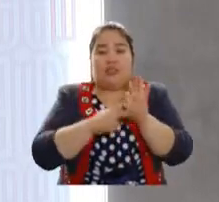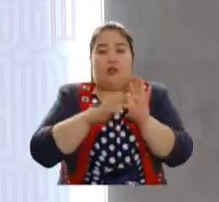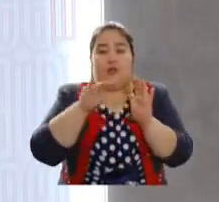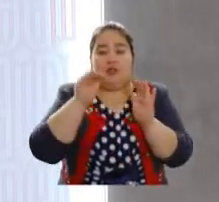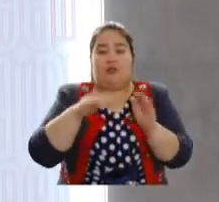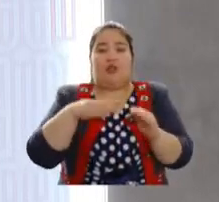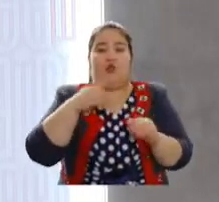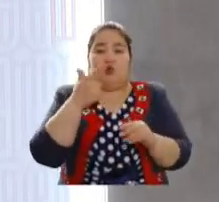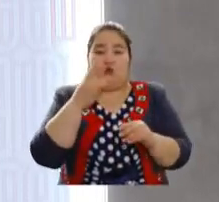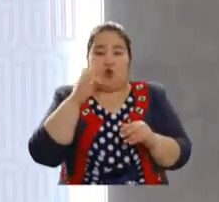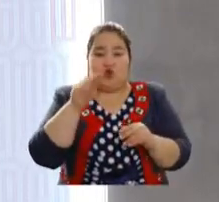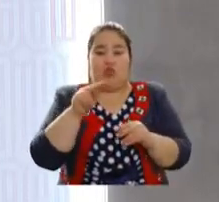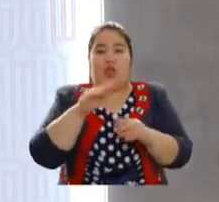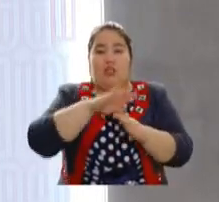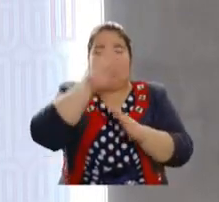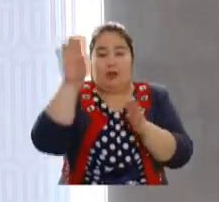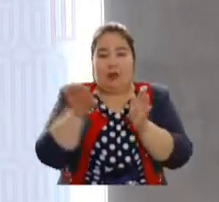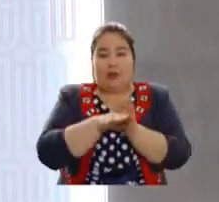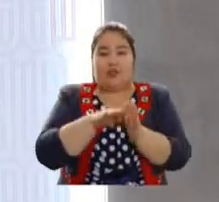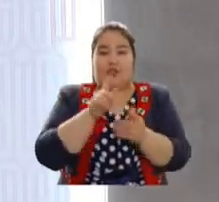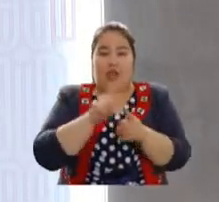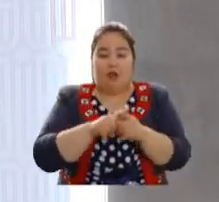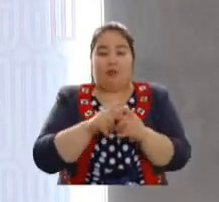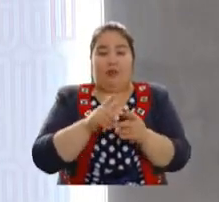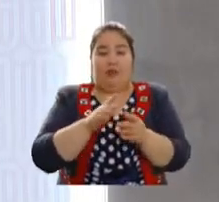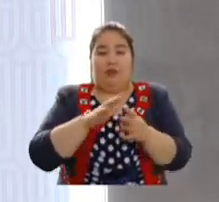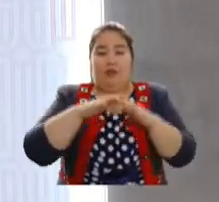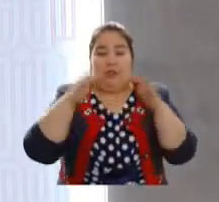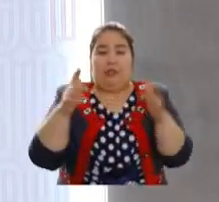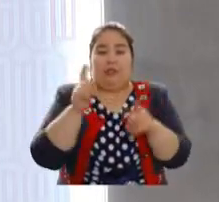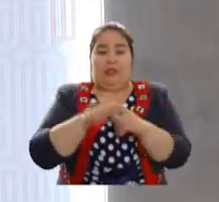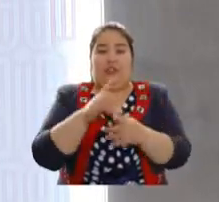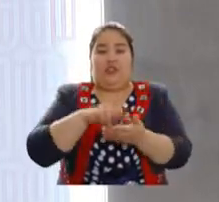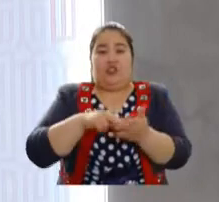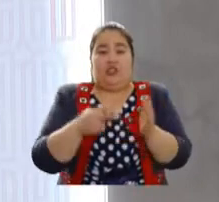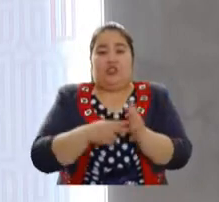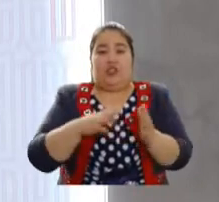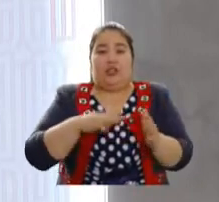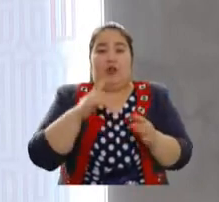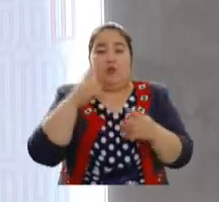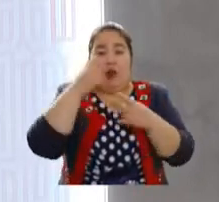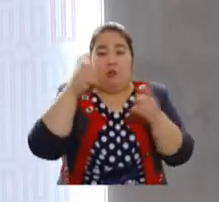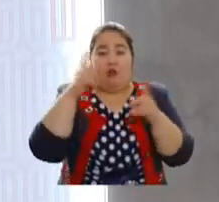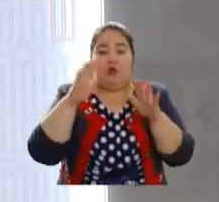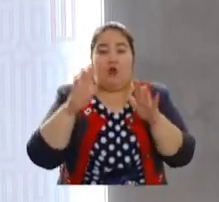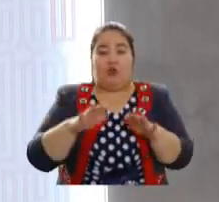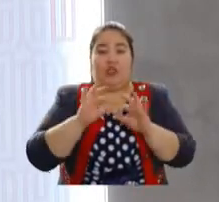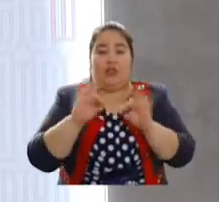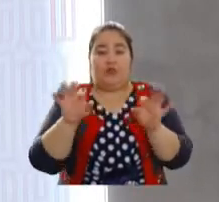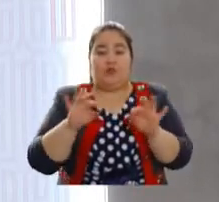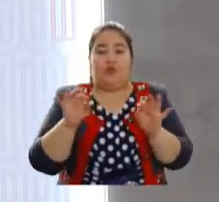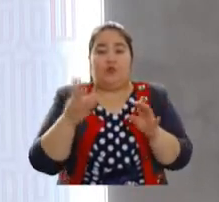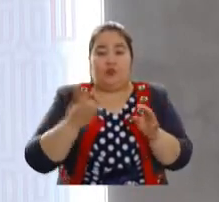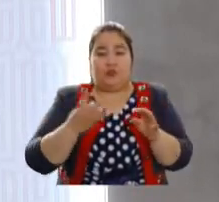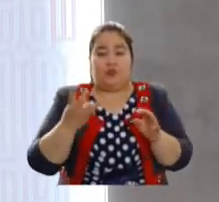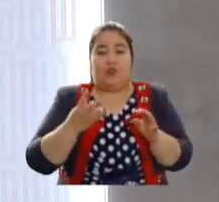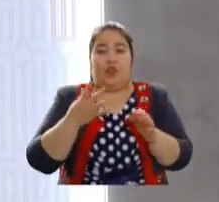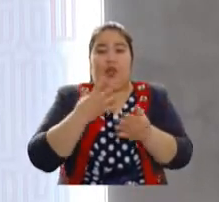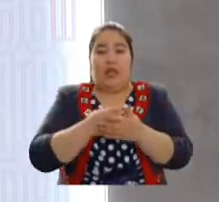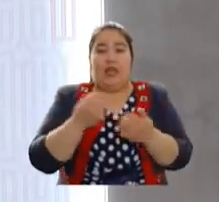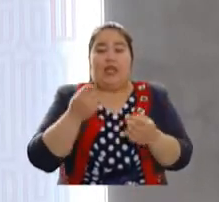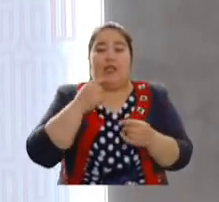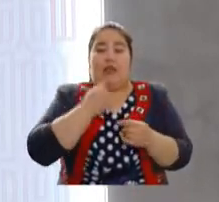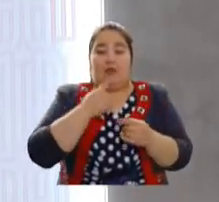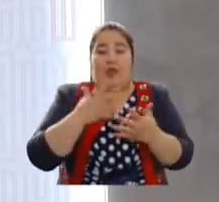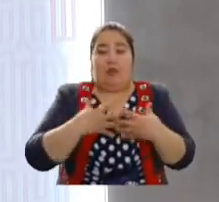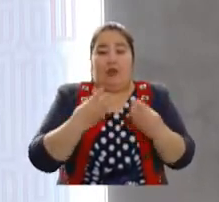85,000 tonna guruch jamg'arish rejalashtirilgan. Ma'lumot o'rnida aytib o'tish lozimki, kam